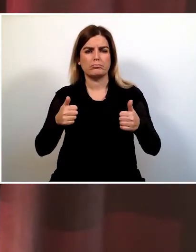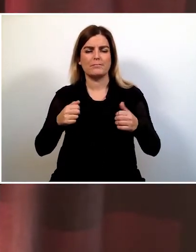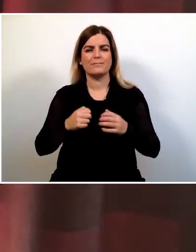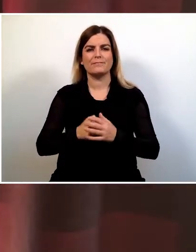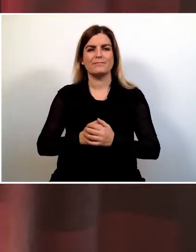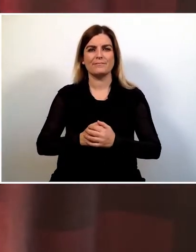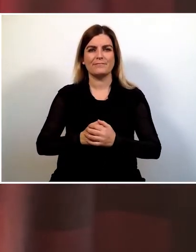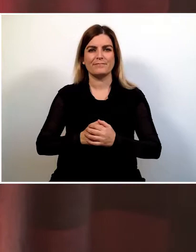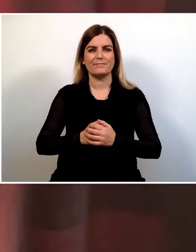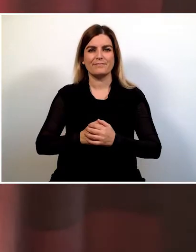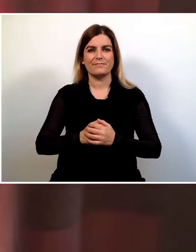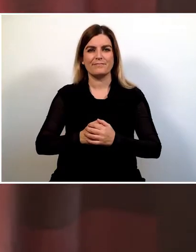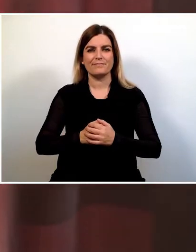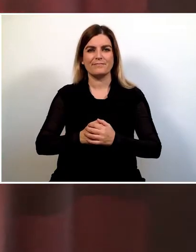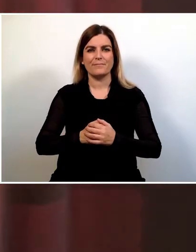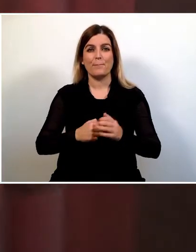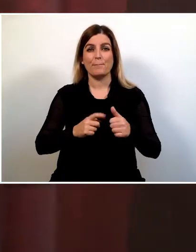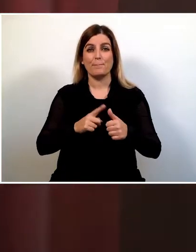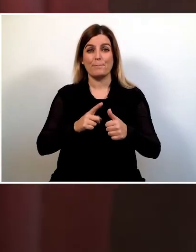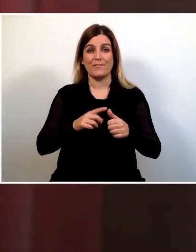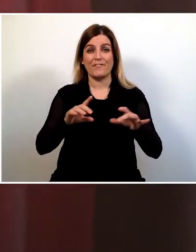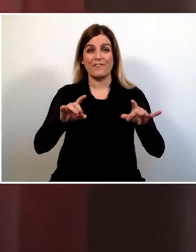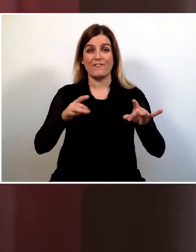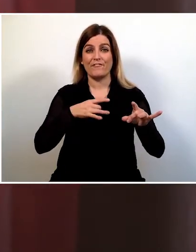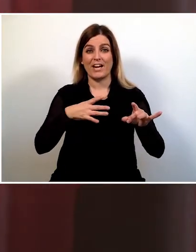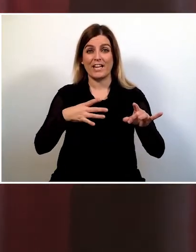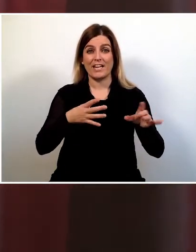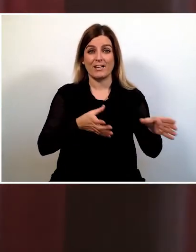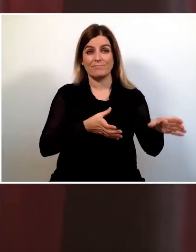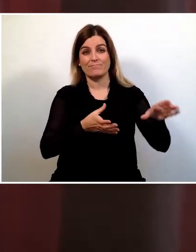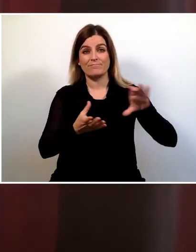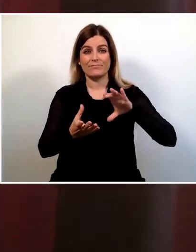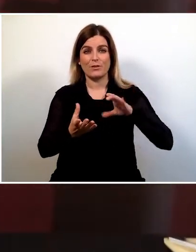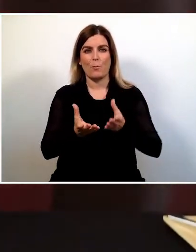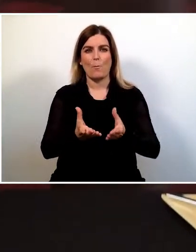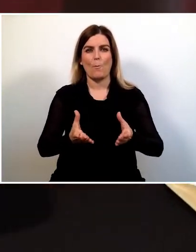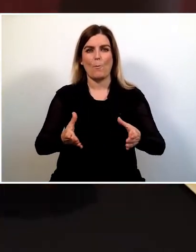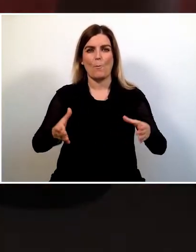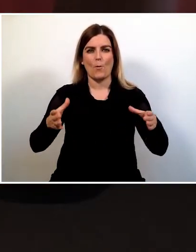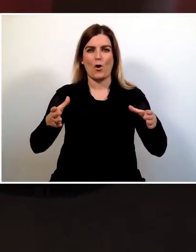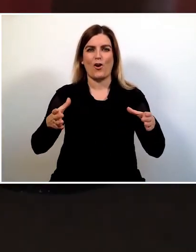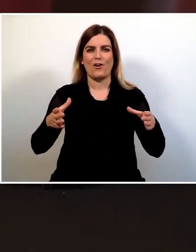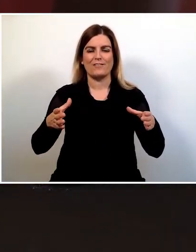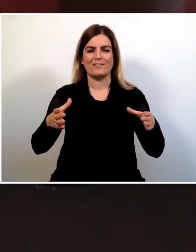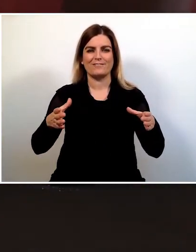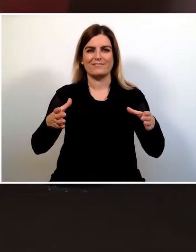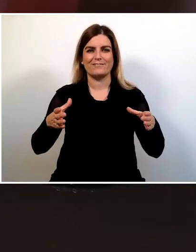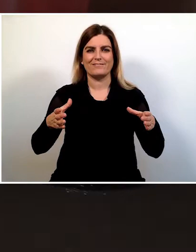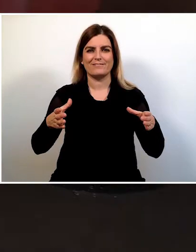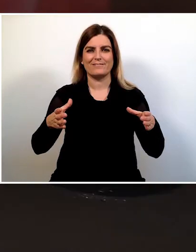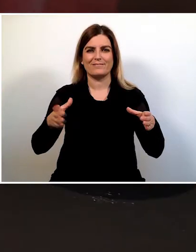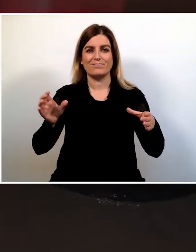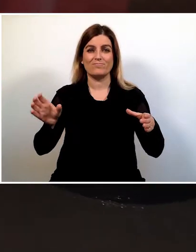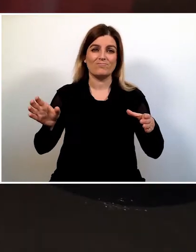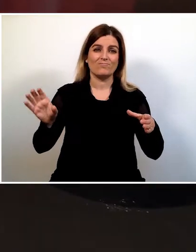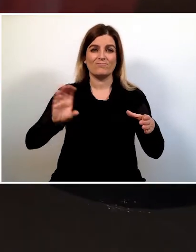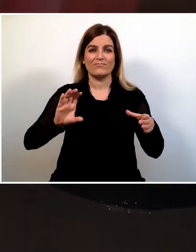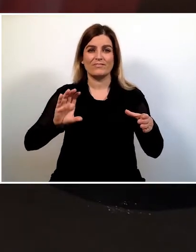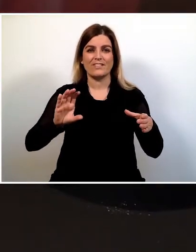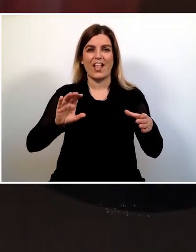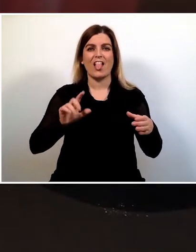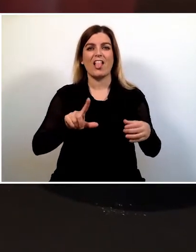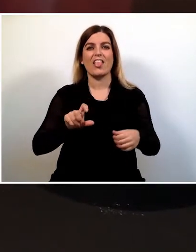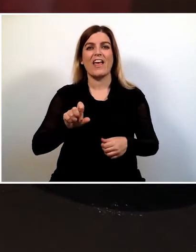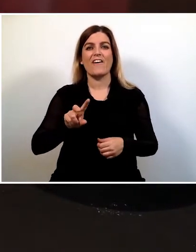d'olives. Llavors, agafem la farina, ho aboquem en un bol i posem el